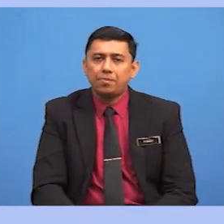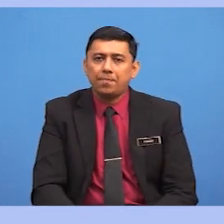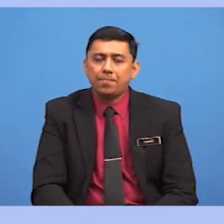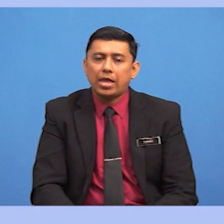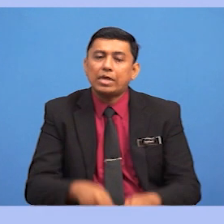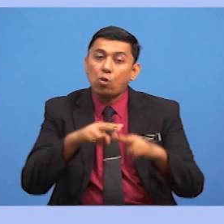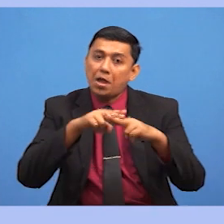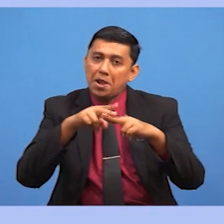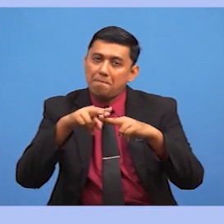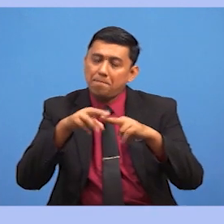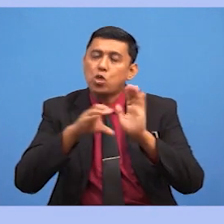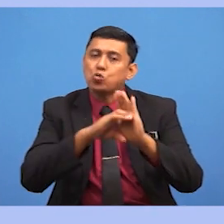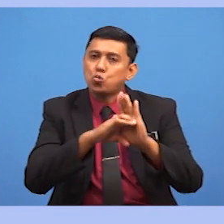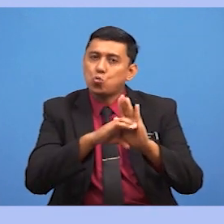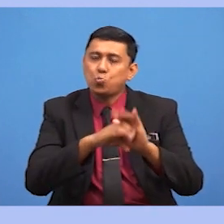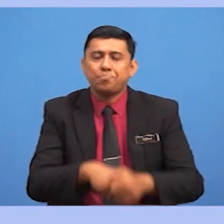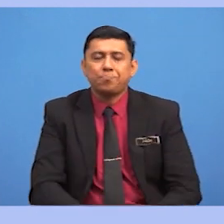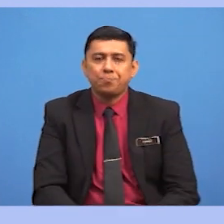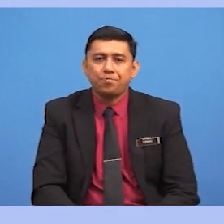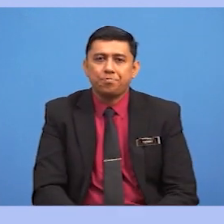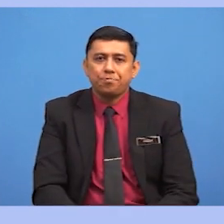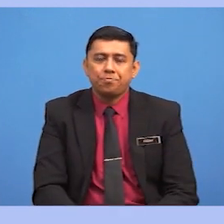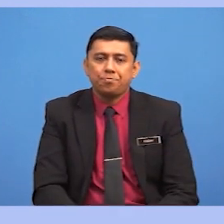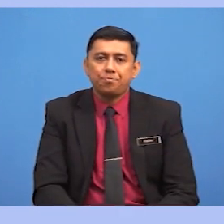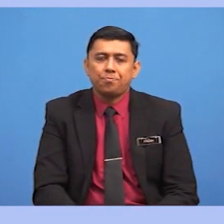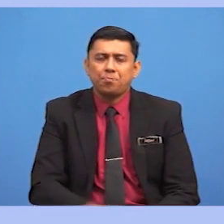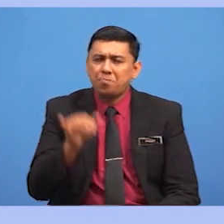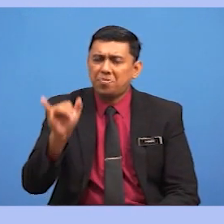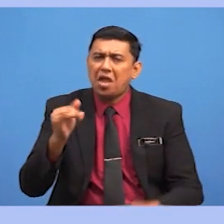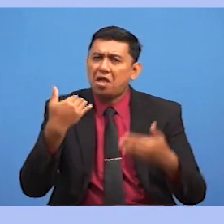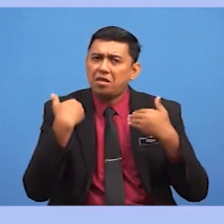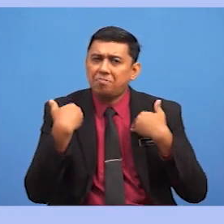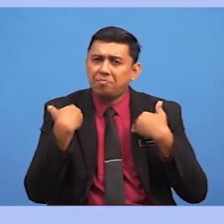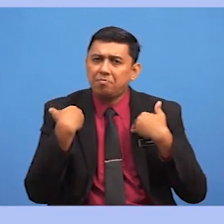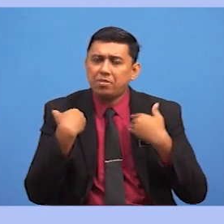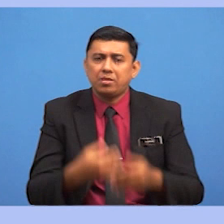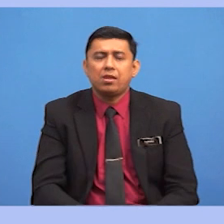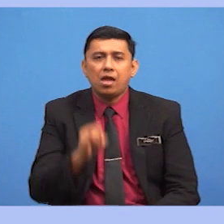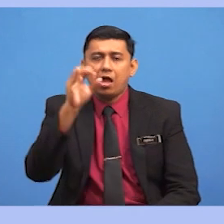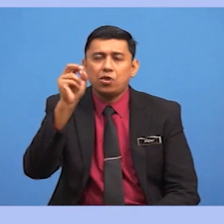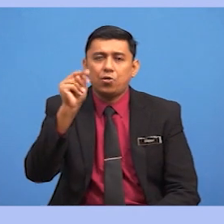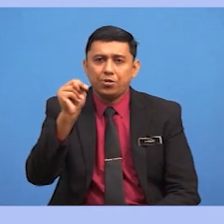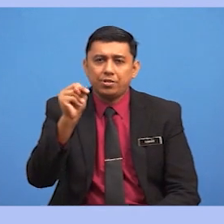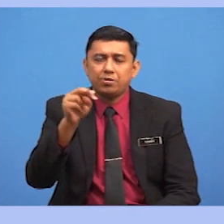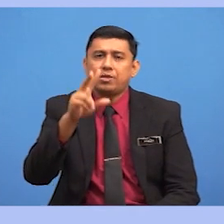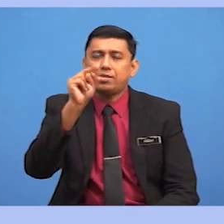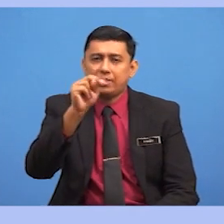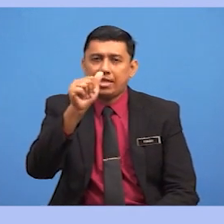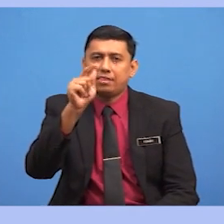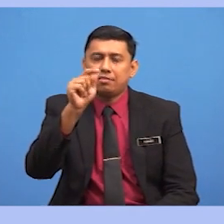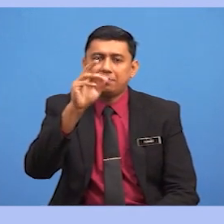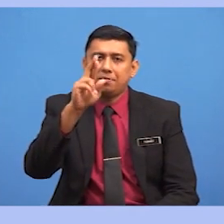natrium klorida atau dikenali sebagai garam yang mengandungi ion natrium dan ion